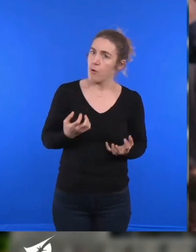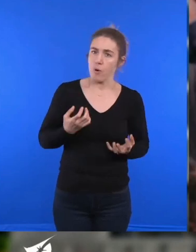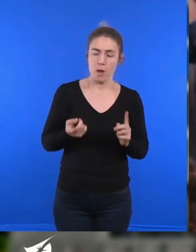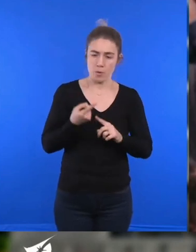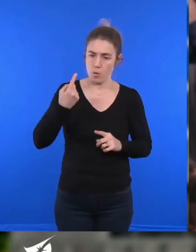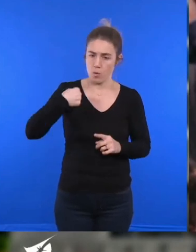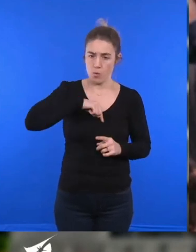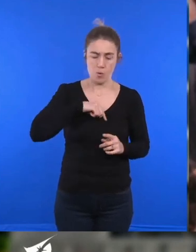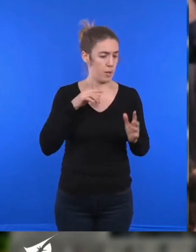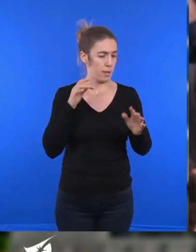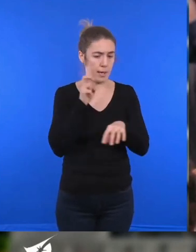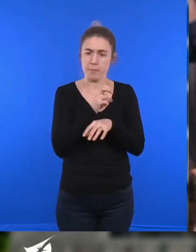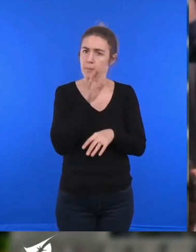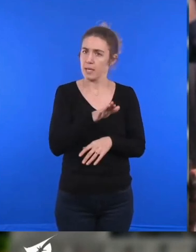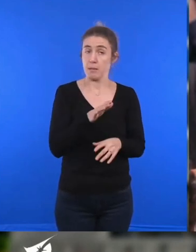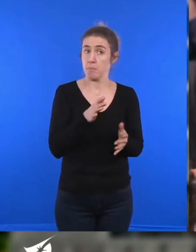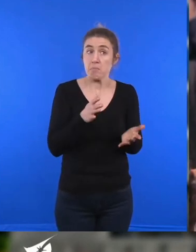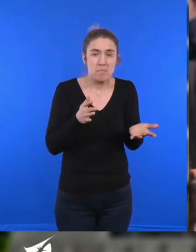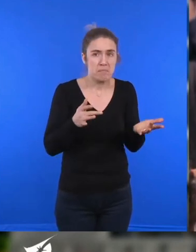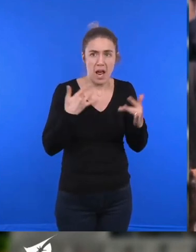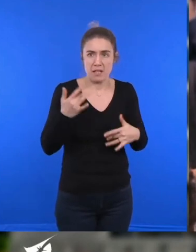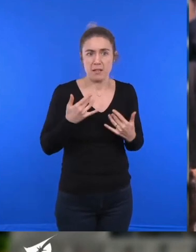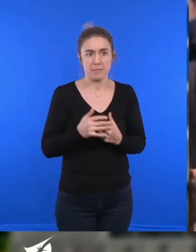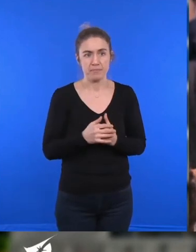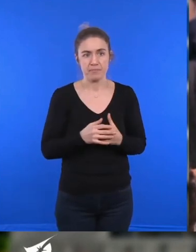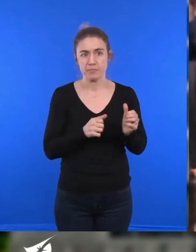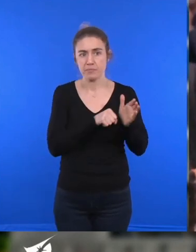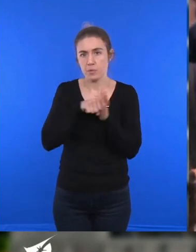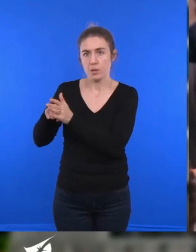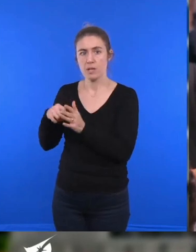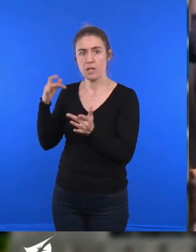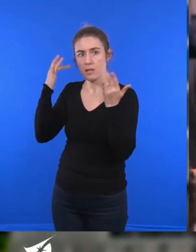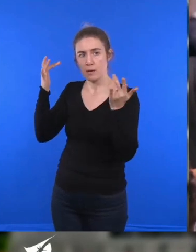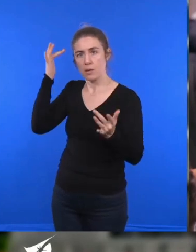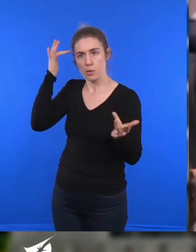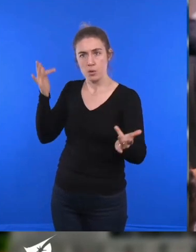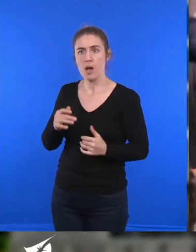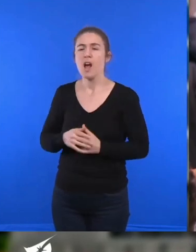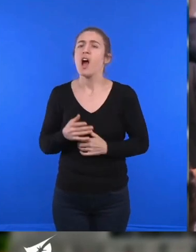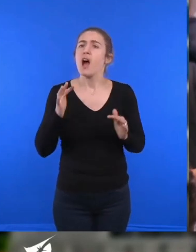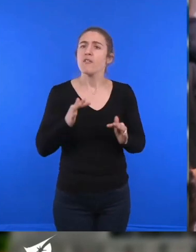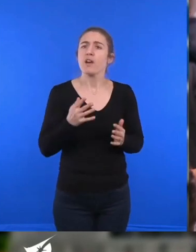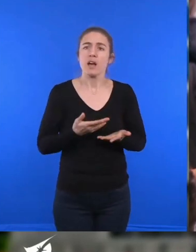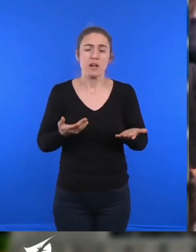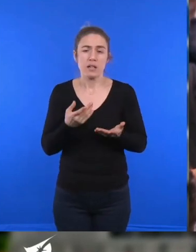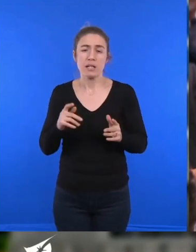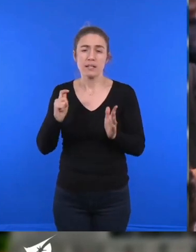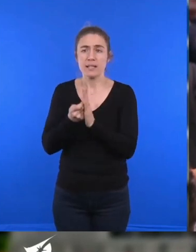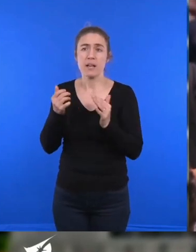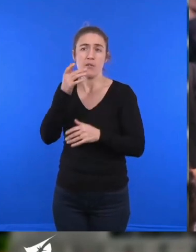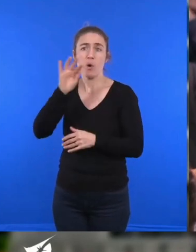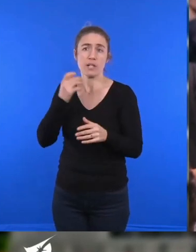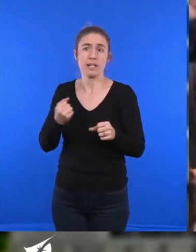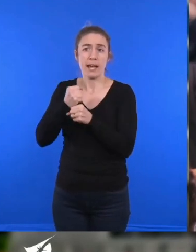de la cité, parce que dans la première démocratie du monde, quand on a mis la politique à l'horizontale, quand on a inventé l'égalité et la